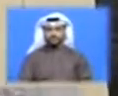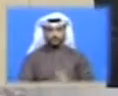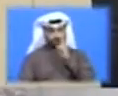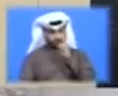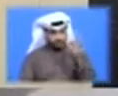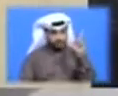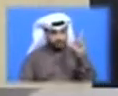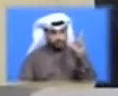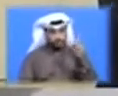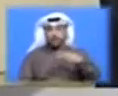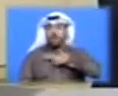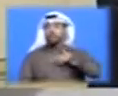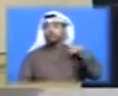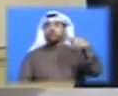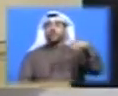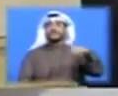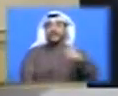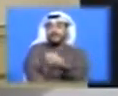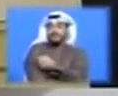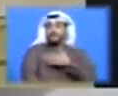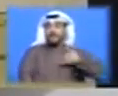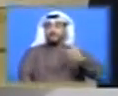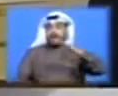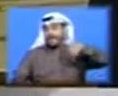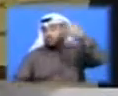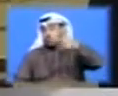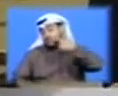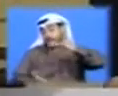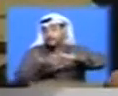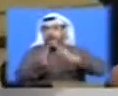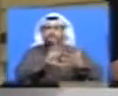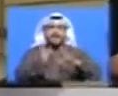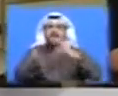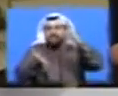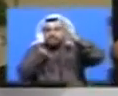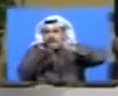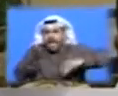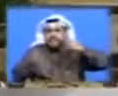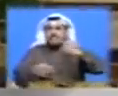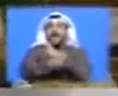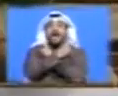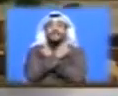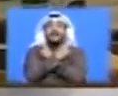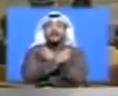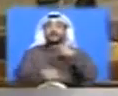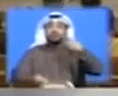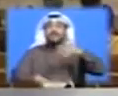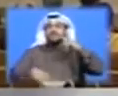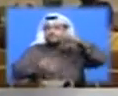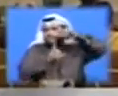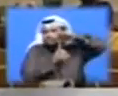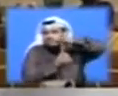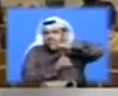من منطلق حرص وزارة الصحة على مجابهة المخاطر الناجمة عن التلوث الإشعاعي عن طريق الجو أو